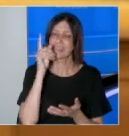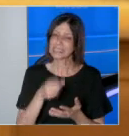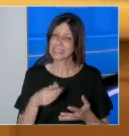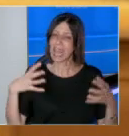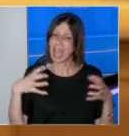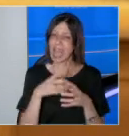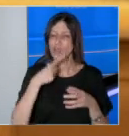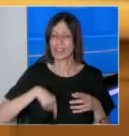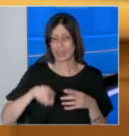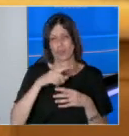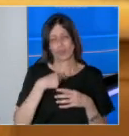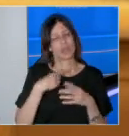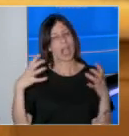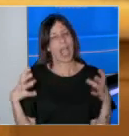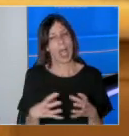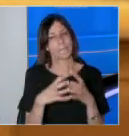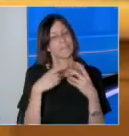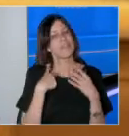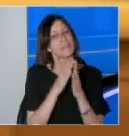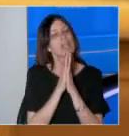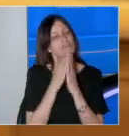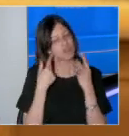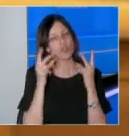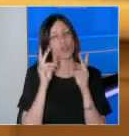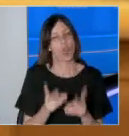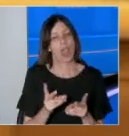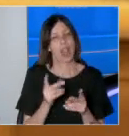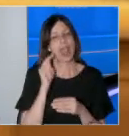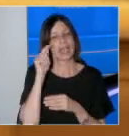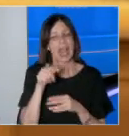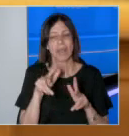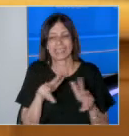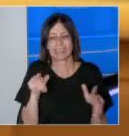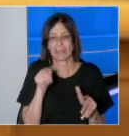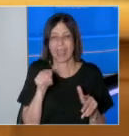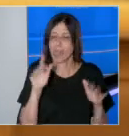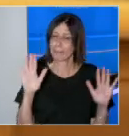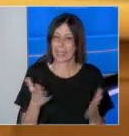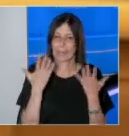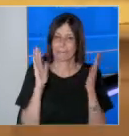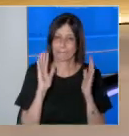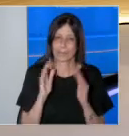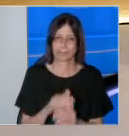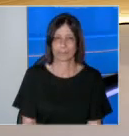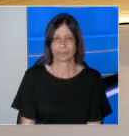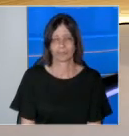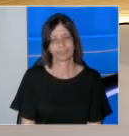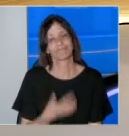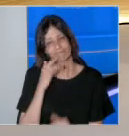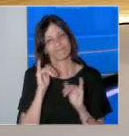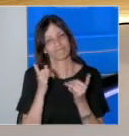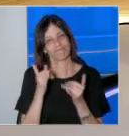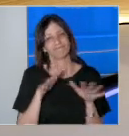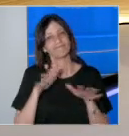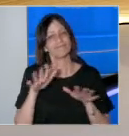אותנו בסופו של דבר כעם, ואני מקווה שנוכל להגיע למצבים האלה בהקדם האפשרי. תודה. כן,